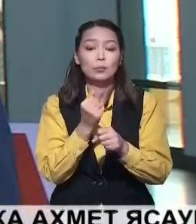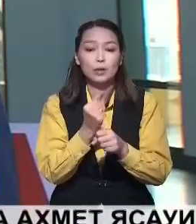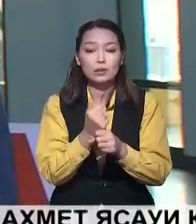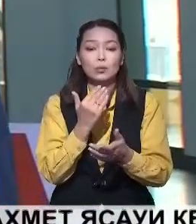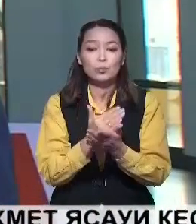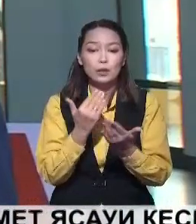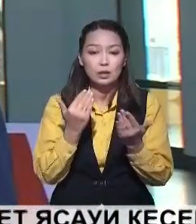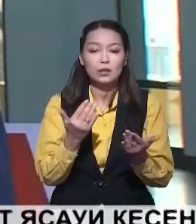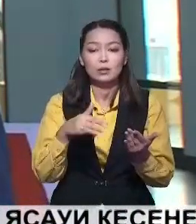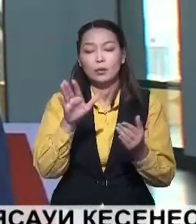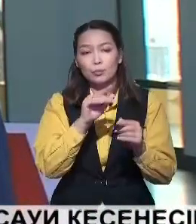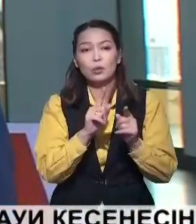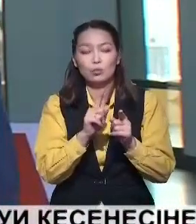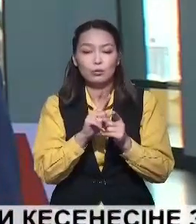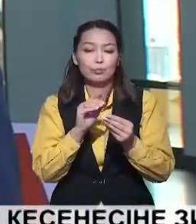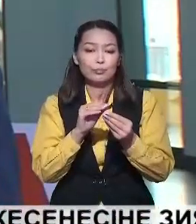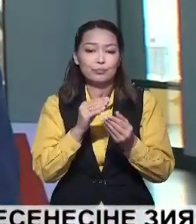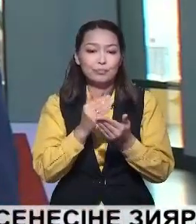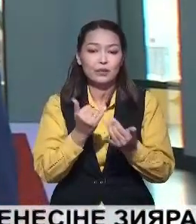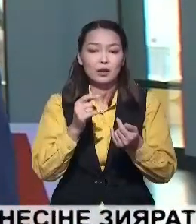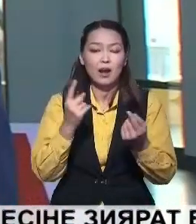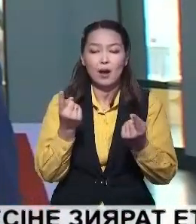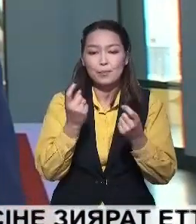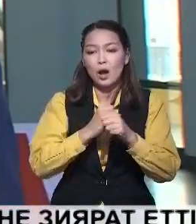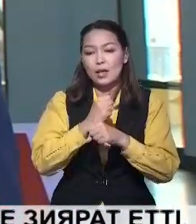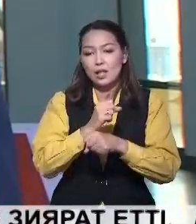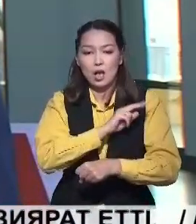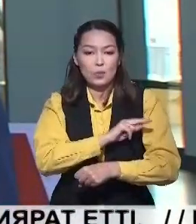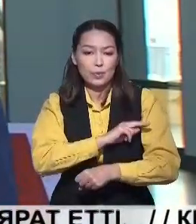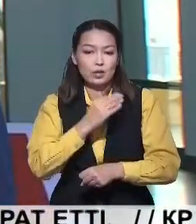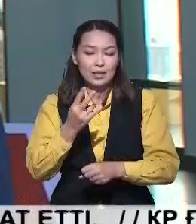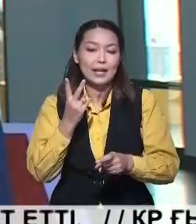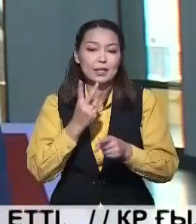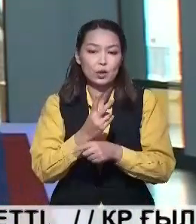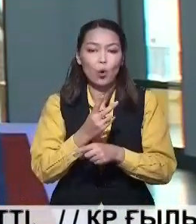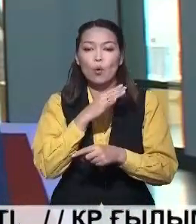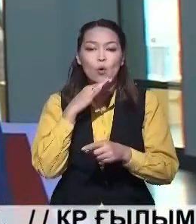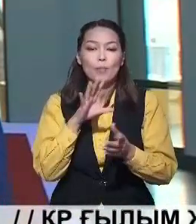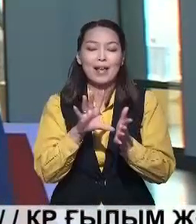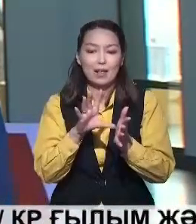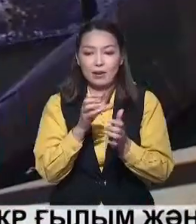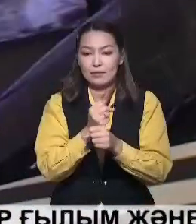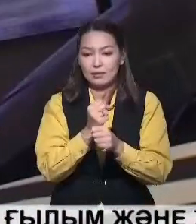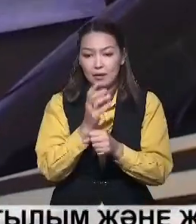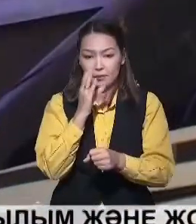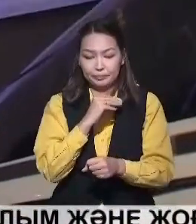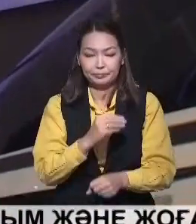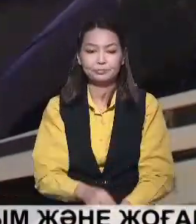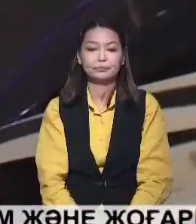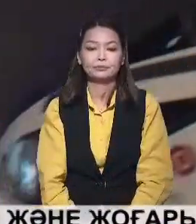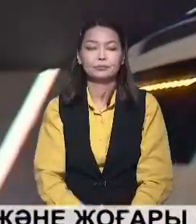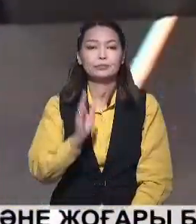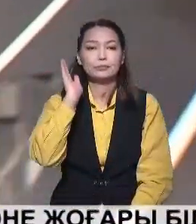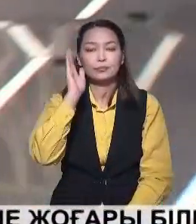Олардың лобстары қисайып тұрады. Кәдімгі генераторларға қарағанда ол 2 есе көп электр қуатын жасай алады.